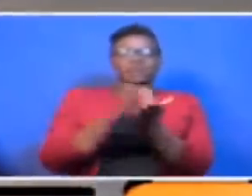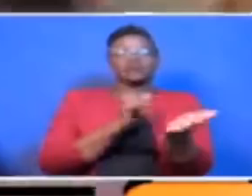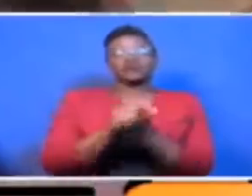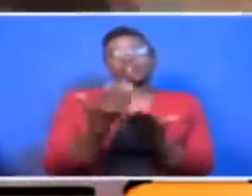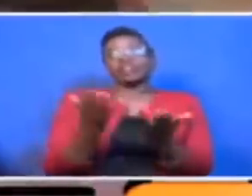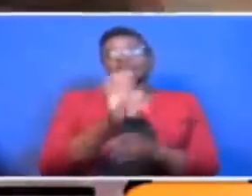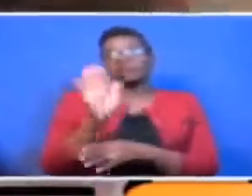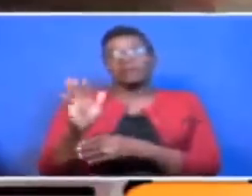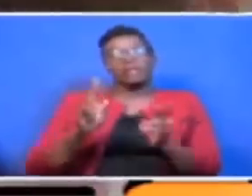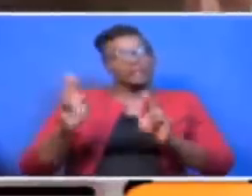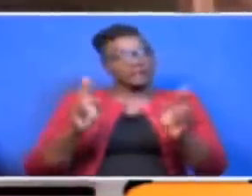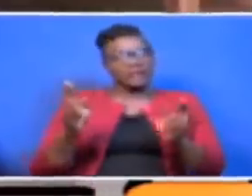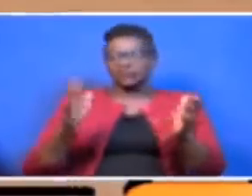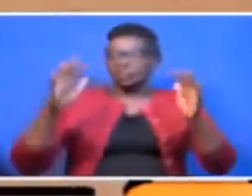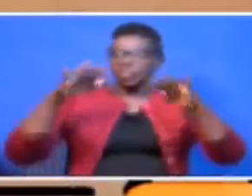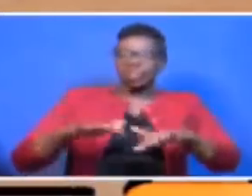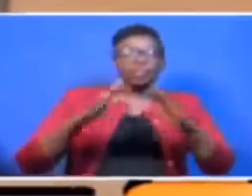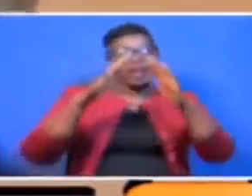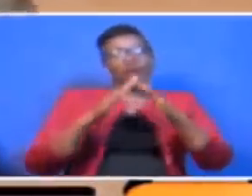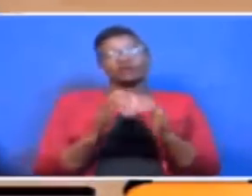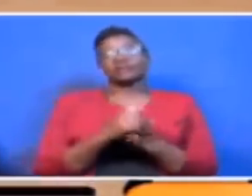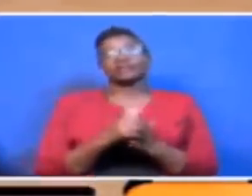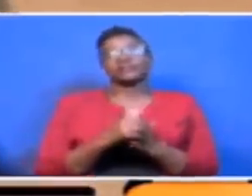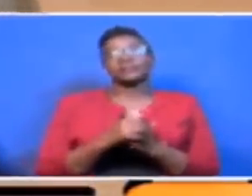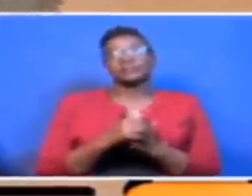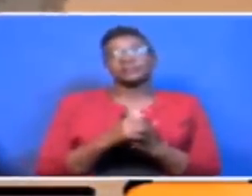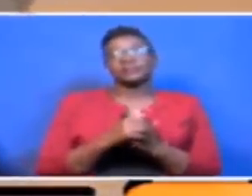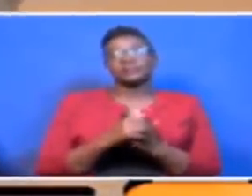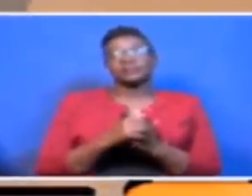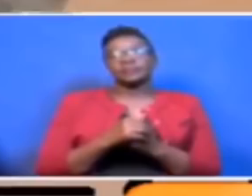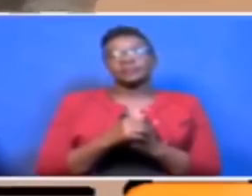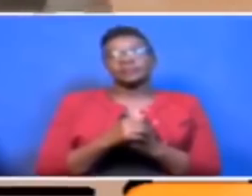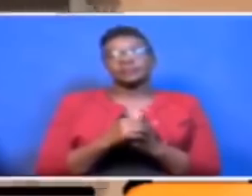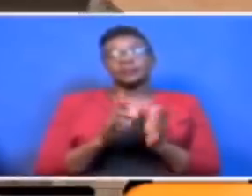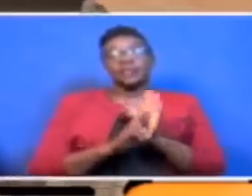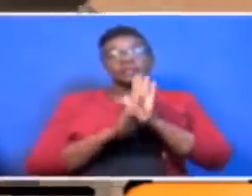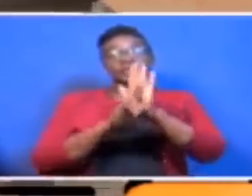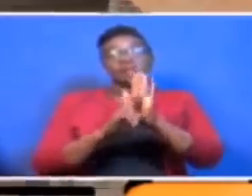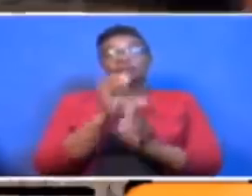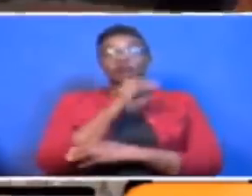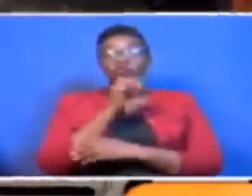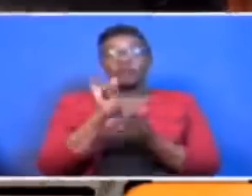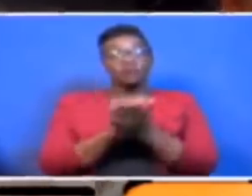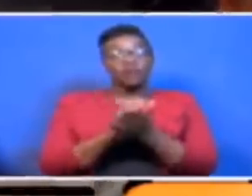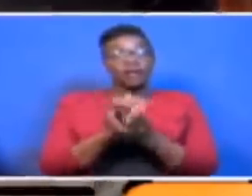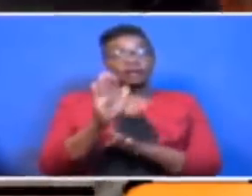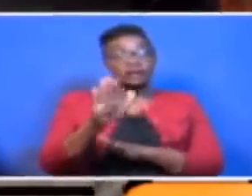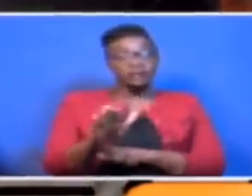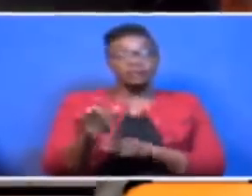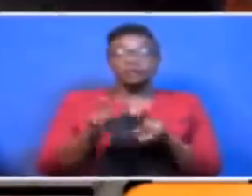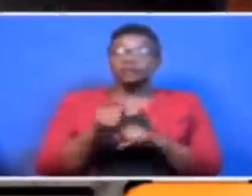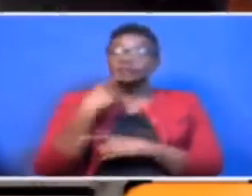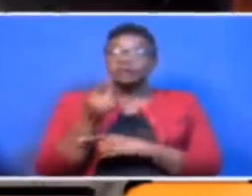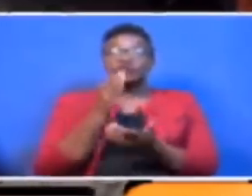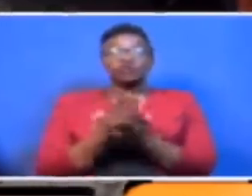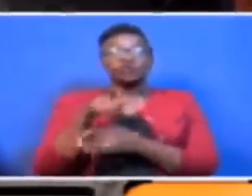yaliyokuwa tayari kupromosha jumba hili. Mwakilishi na wakili wa mmiliki wa jumba hili akilalamikia hatua hii, huku akidai alikuwa